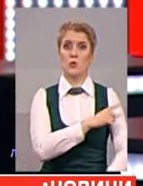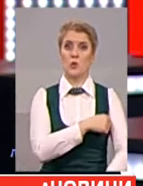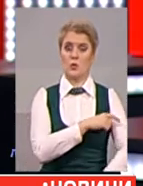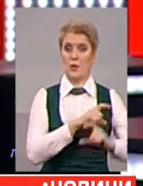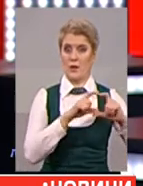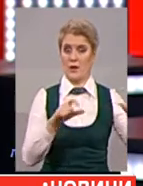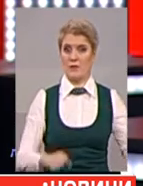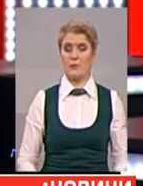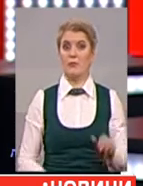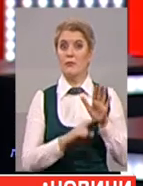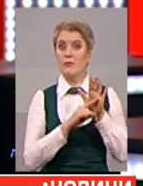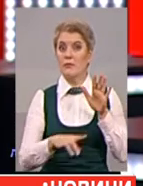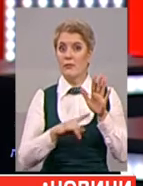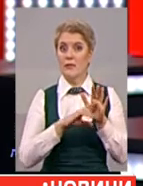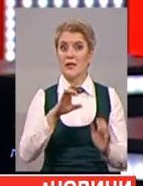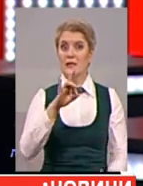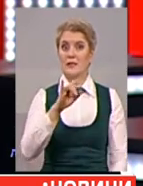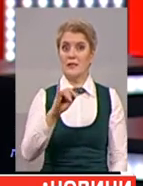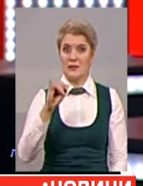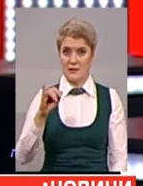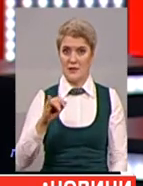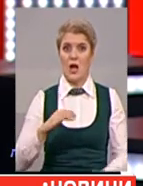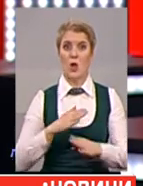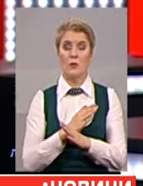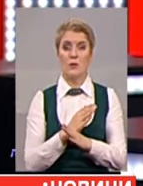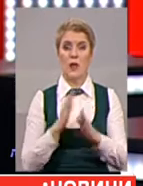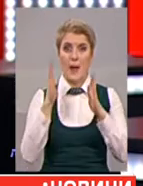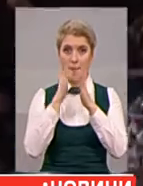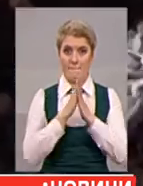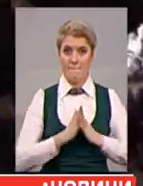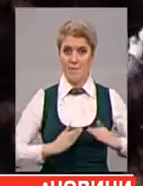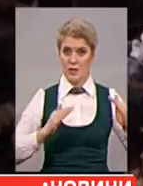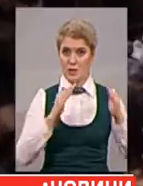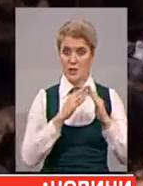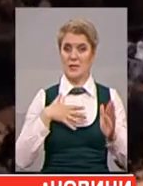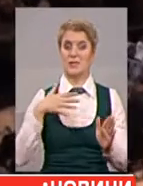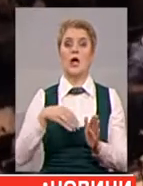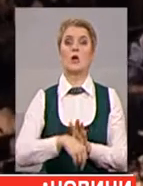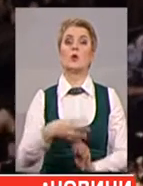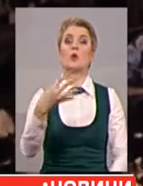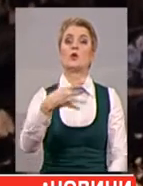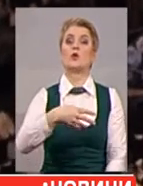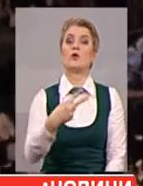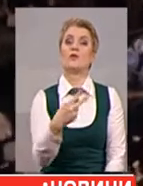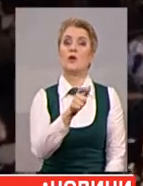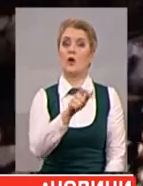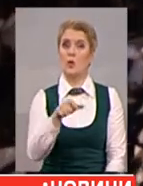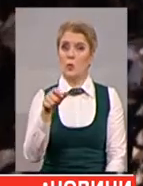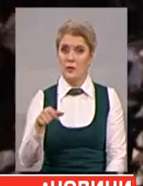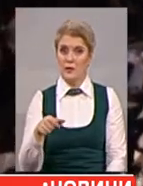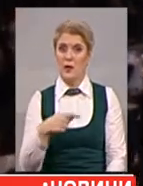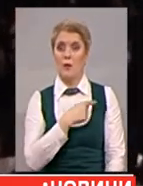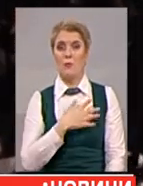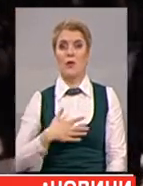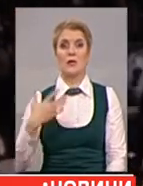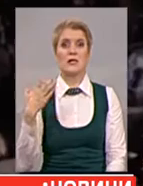Авіаудар у Сирії. Літаки розбомбили мечеть. Загинуло 42 людини, поранених більше як 100. Переважно мирні жителі. Сталося це поблизу міста